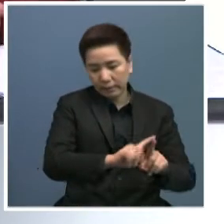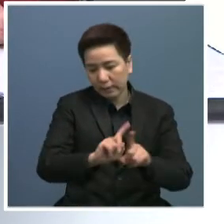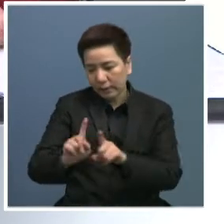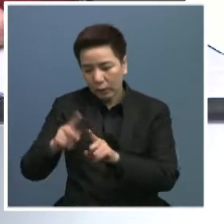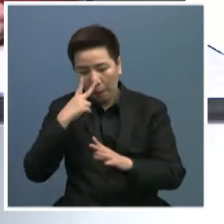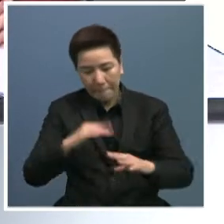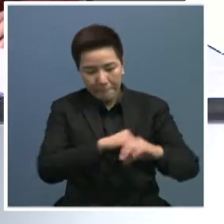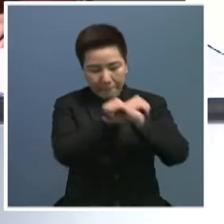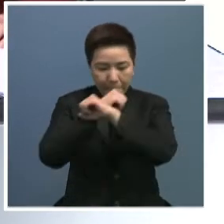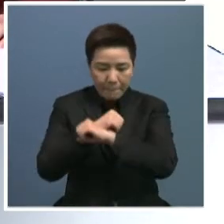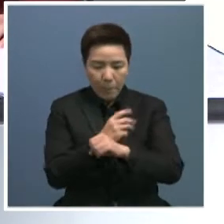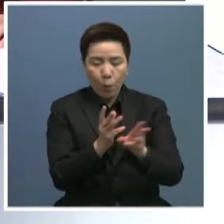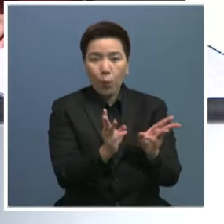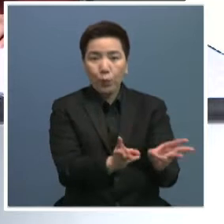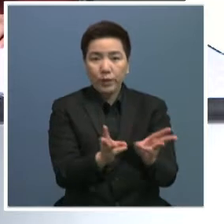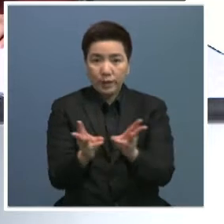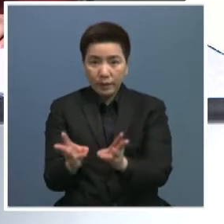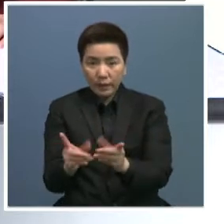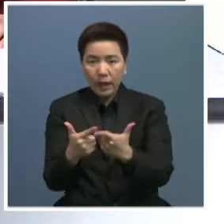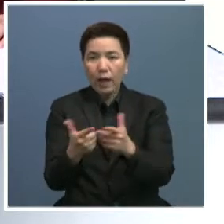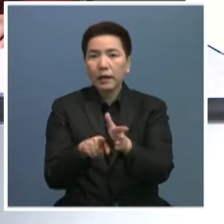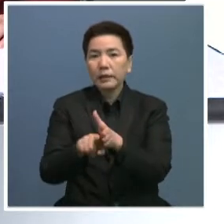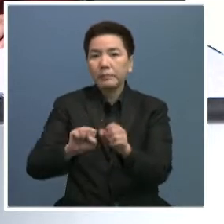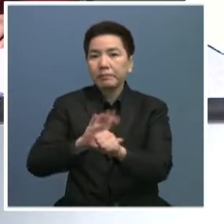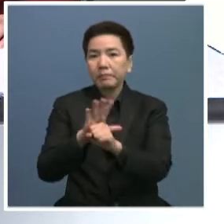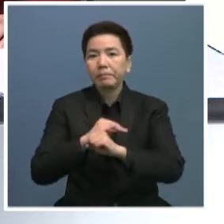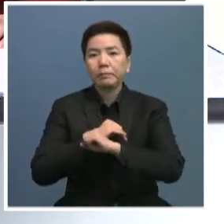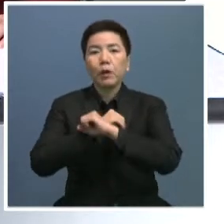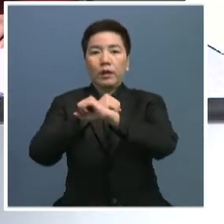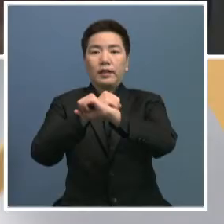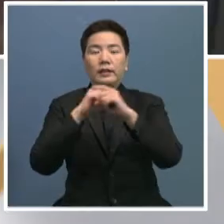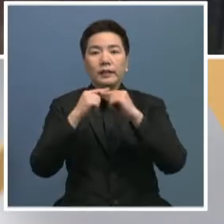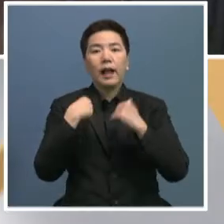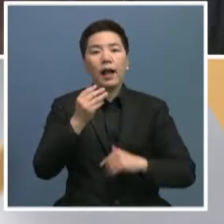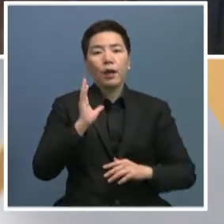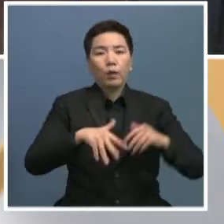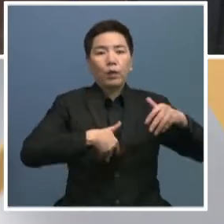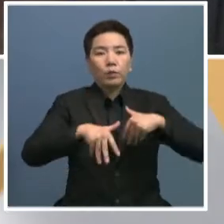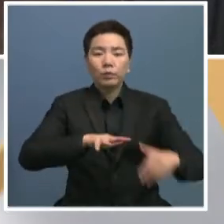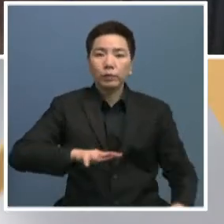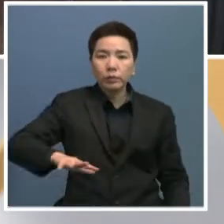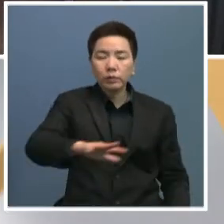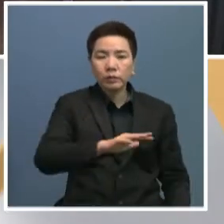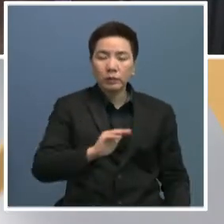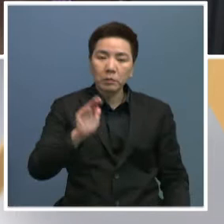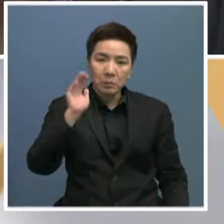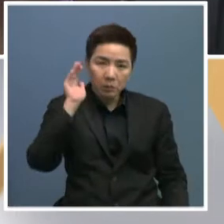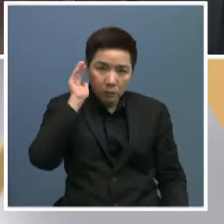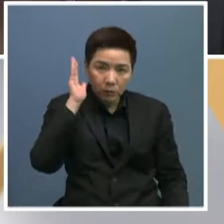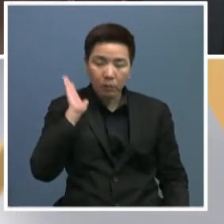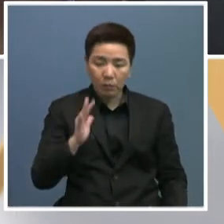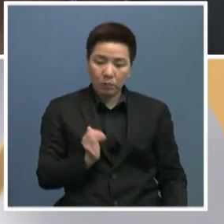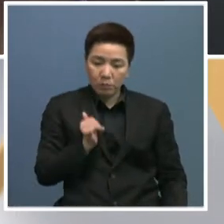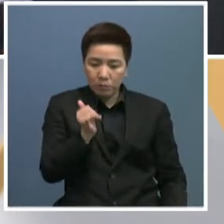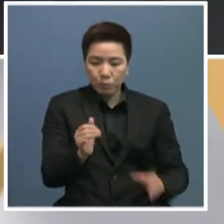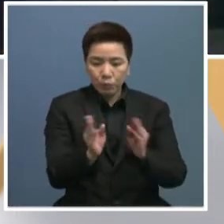จะป้องกันแล้วก็วางมาตรการสำหรับการรับมือโครง29ด้วยเรียกคืนความเชื่อมั่นให้กับทั้งประชาชนแล้วก็ผู้ที่มา